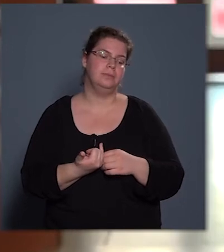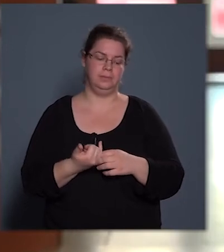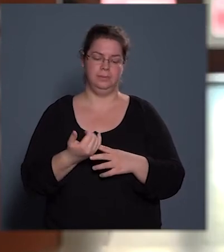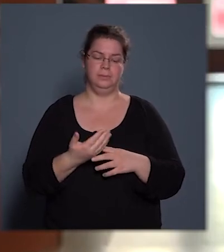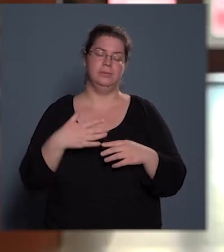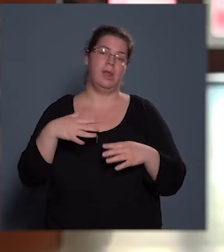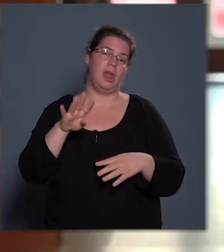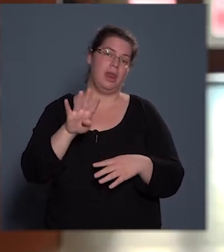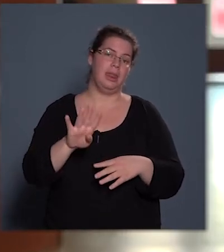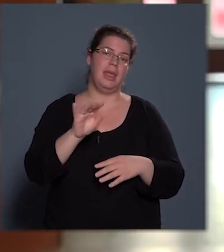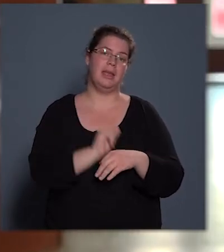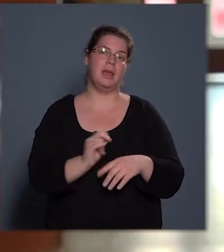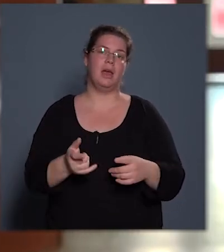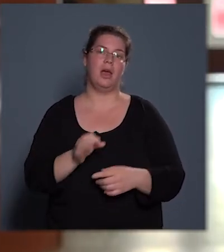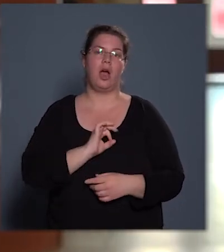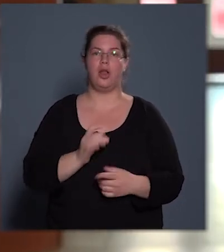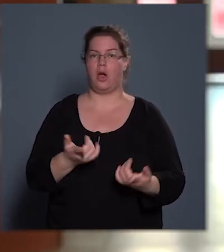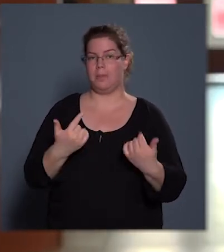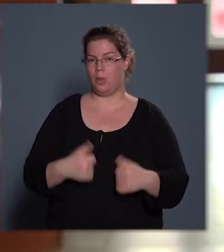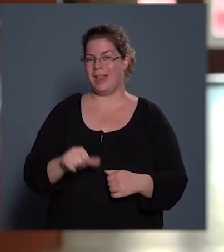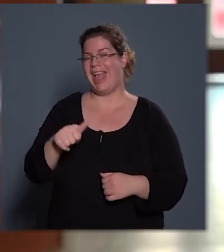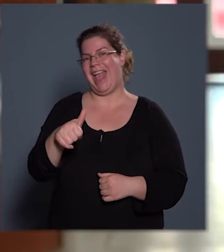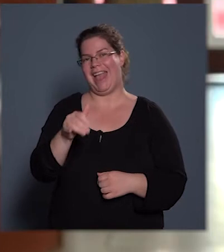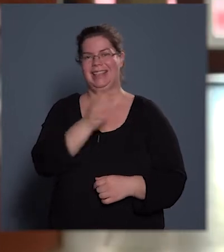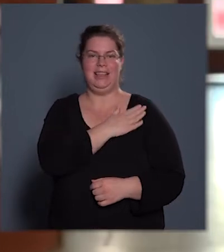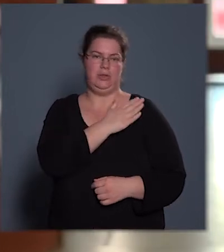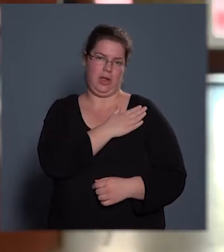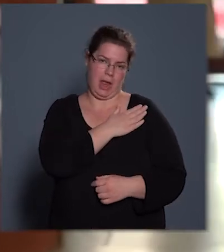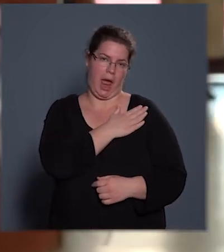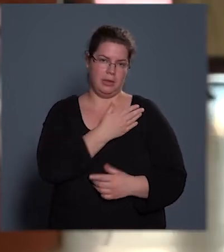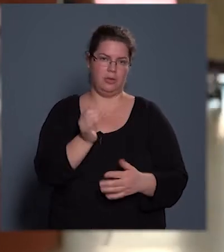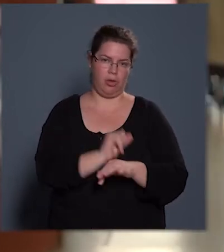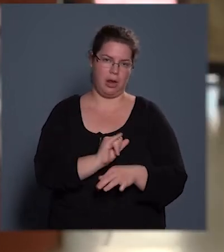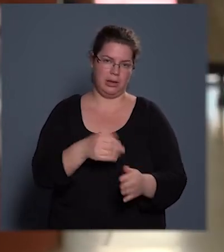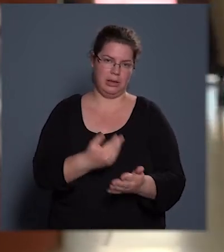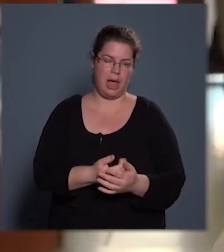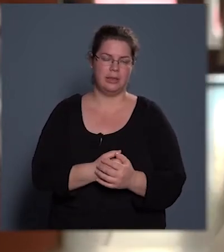a 4 aranyból 1 dicséretes arany is lett, úgyhogy